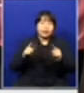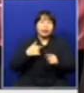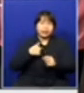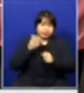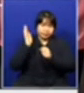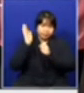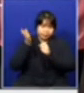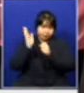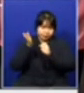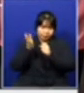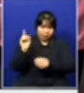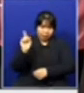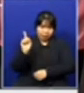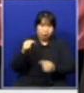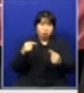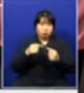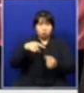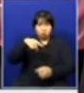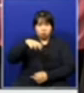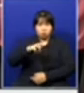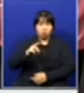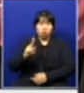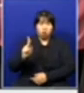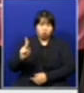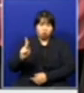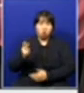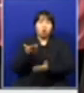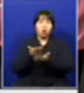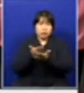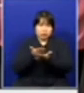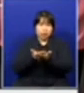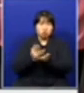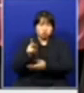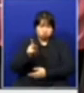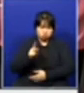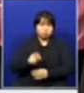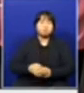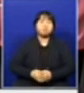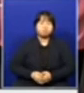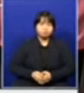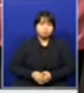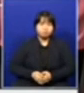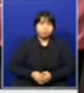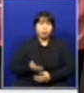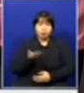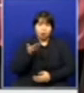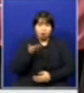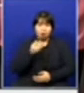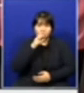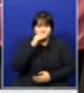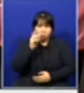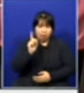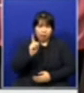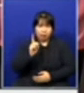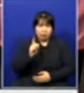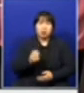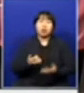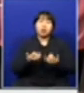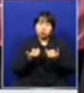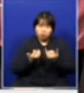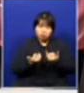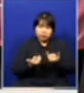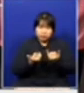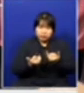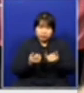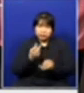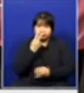ของพระราชเงินกู้อยู่ดีท่านประธานคะเรียนขอเรียนว่าภาพที่เราเห็นณปัจจุบันนี้